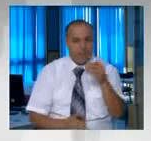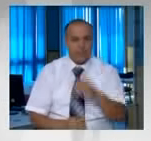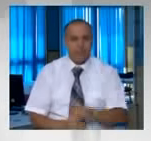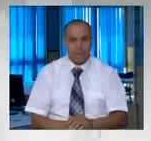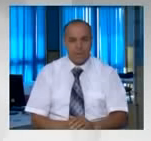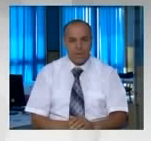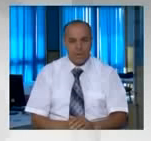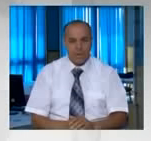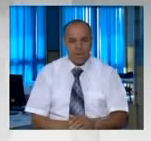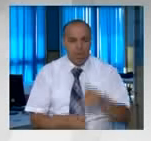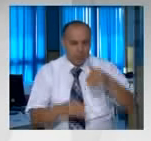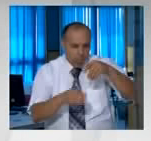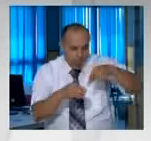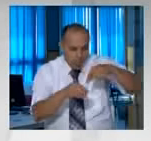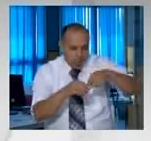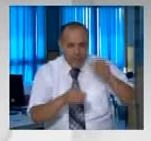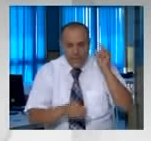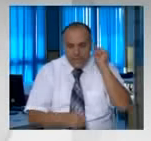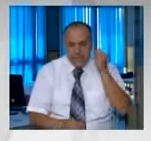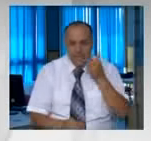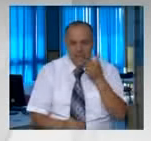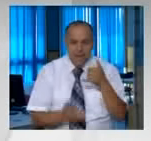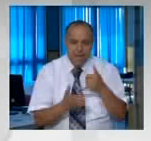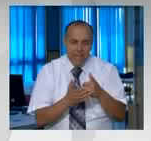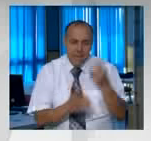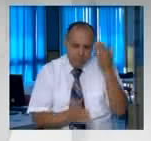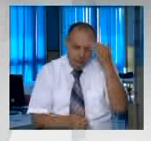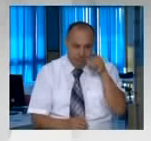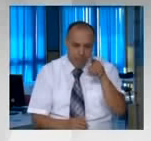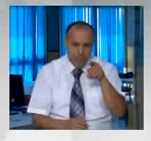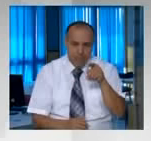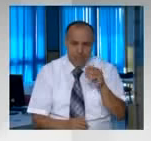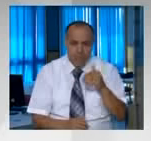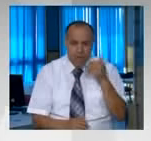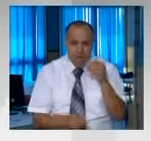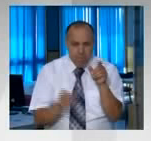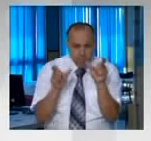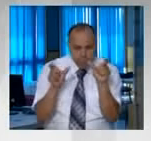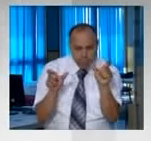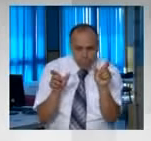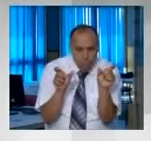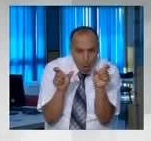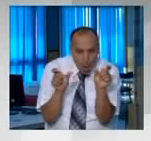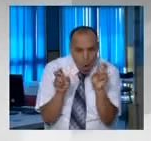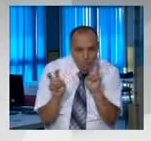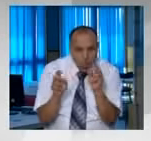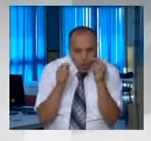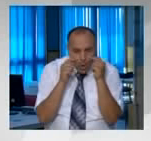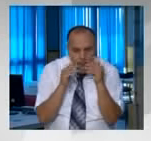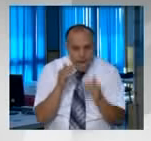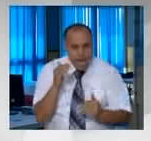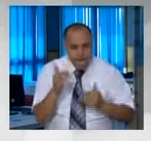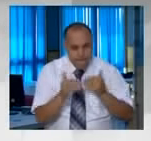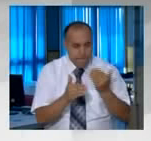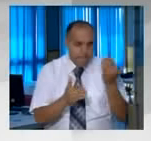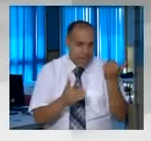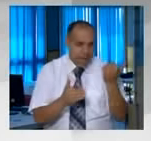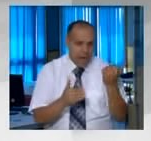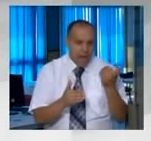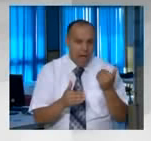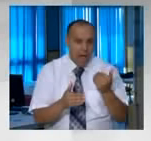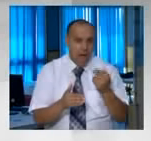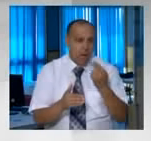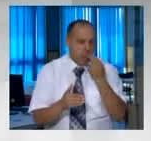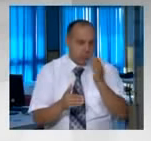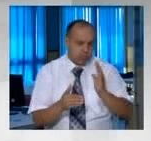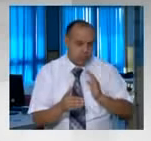الموجود في وسط القصرين، حي الكرمة في وسط القصرين. تم رصد تحركات الارهابيين هذوما، وصارت العمليه الامنيه البارح اللي قامت بها وحدات